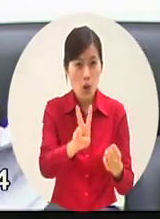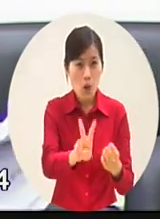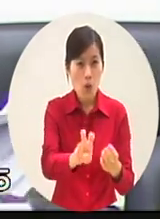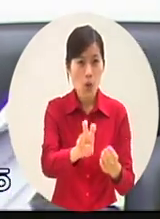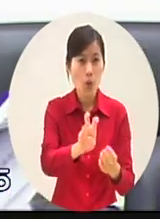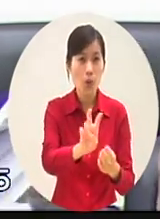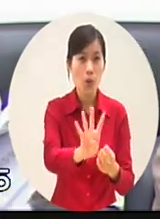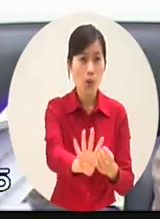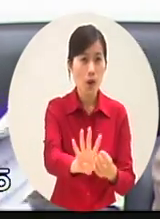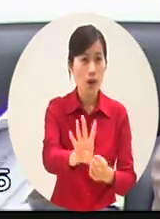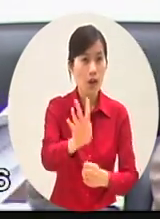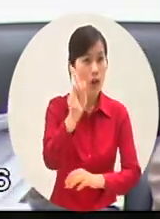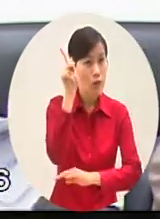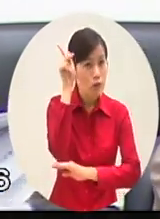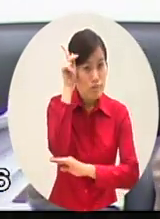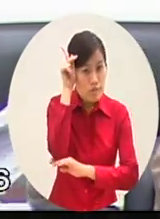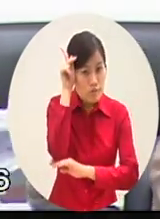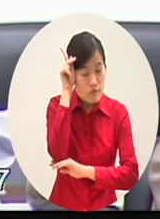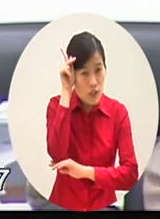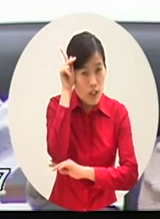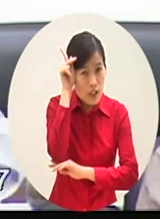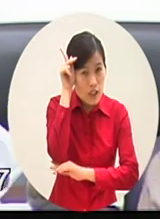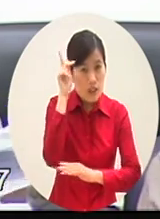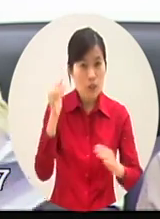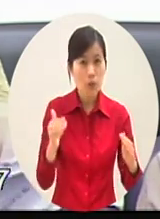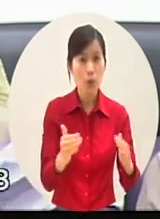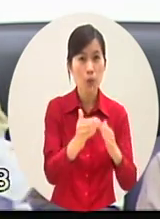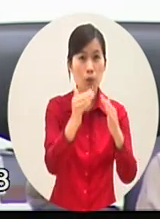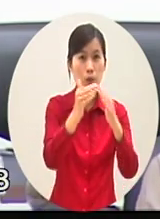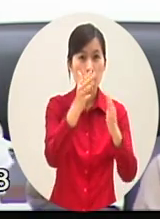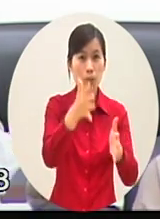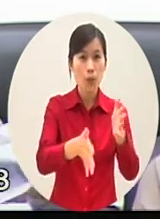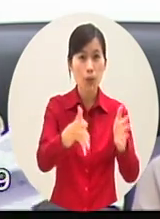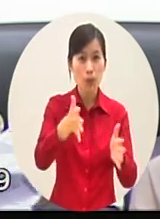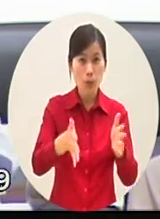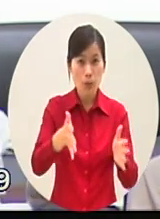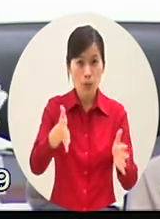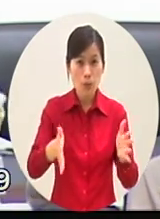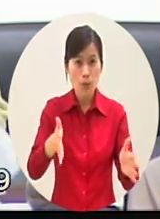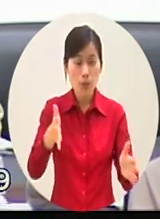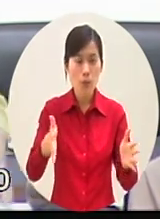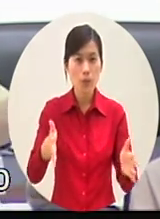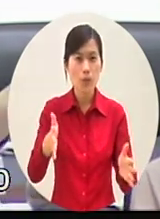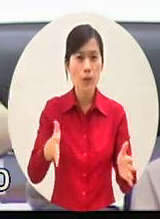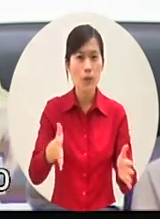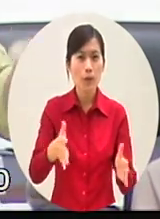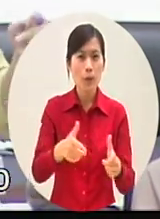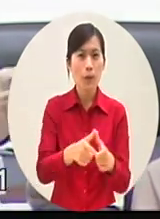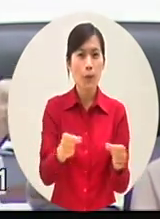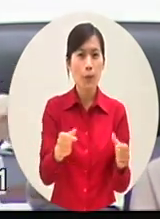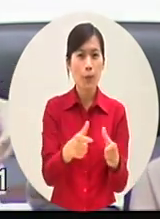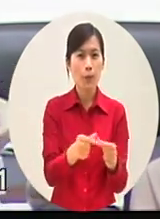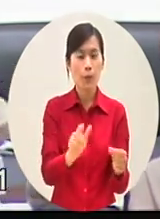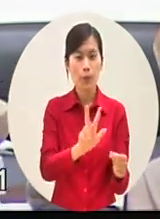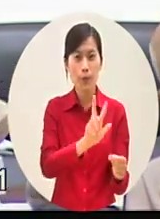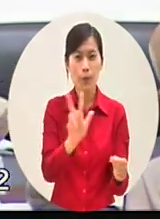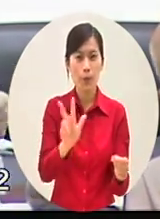一个很日本式的一个远景。过来够，咱对面够一